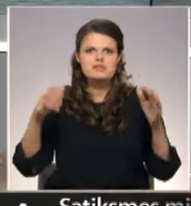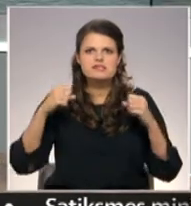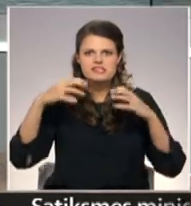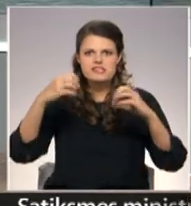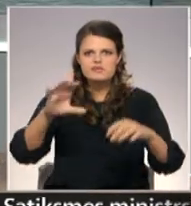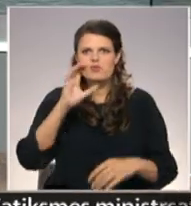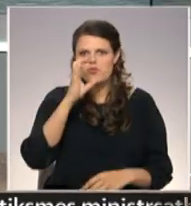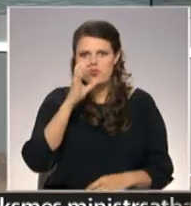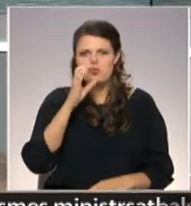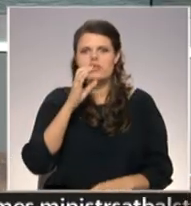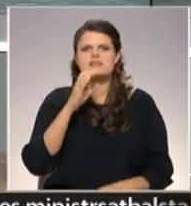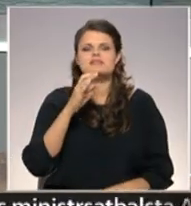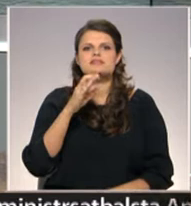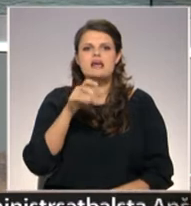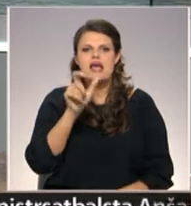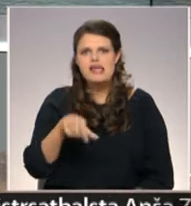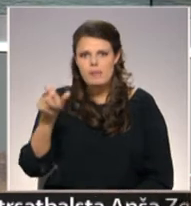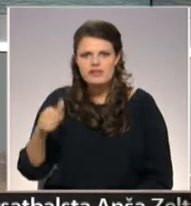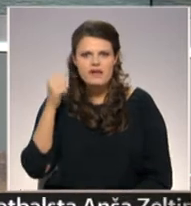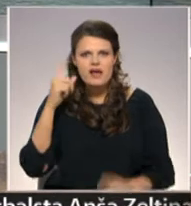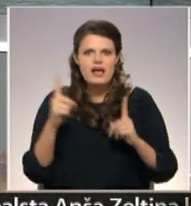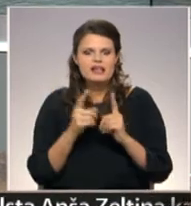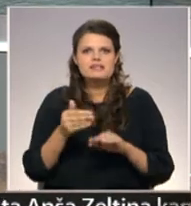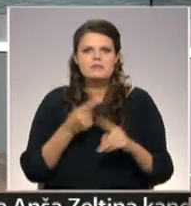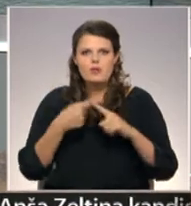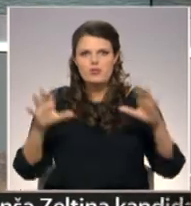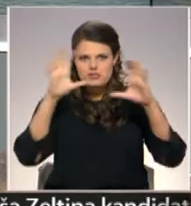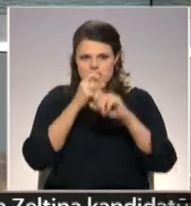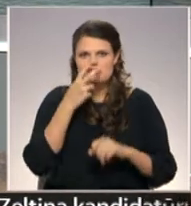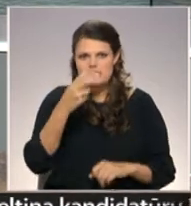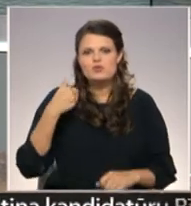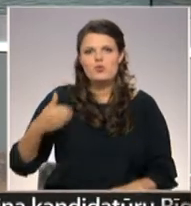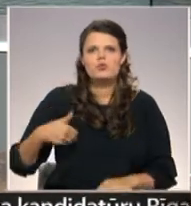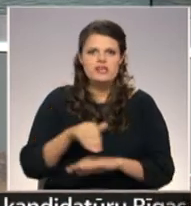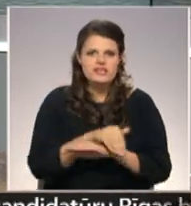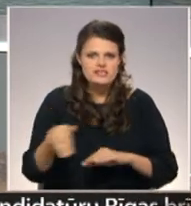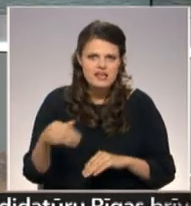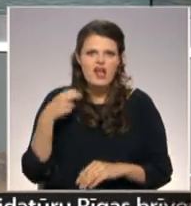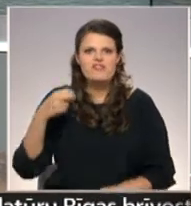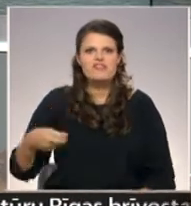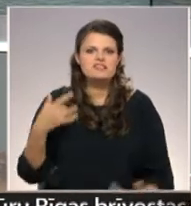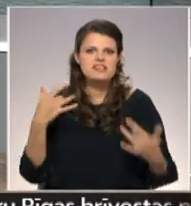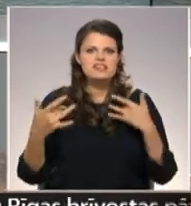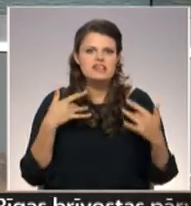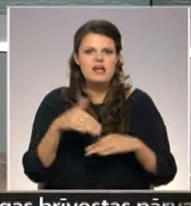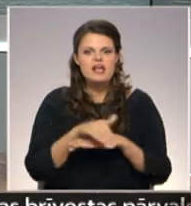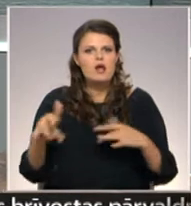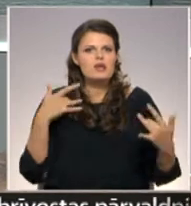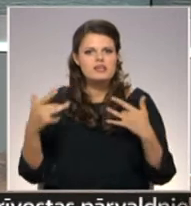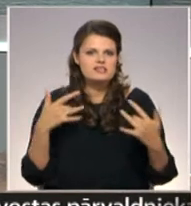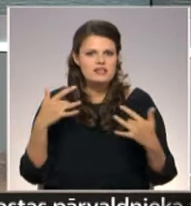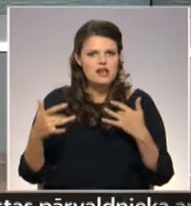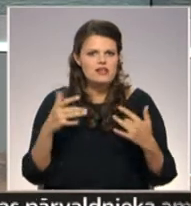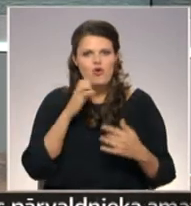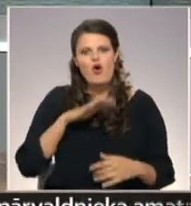Milzīgi izgaismoti ūdens iemītnieki vakarīsi pirms pusnakts bija redzami Kuldīgas ielās. Ar Francijas teātri ielu izrādi